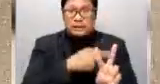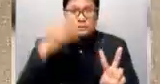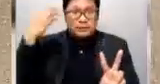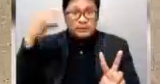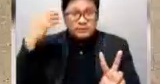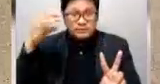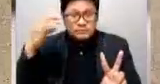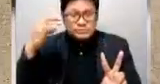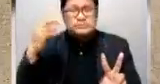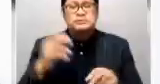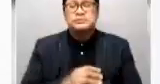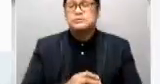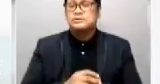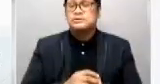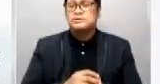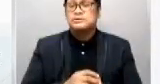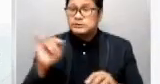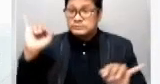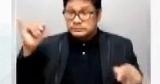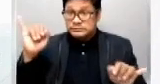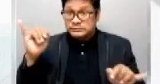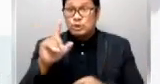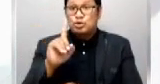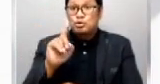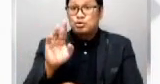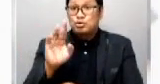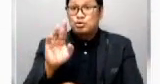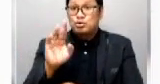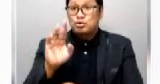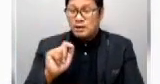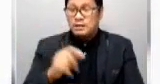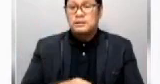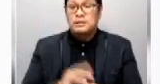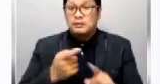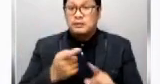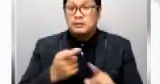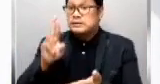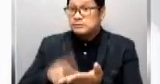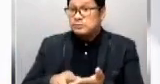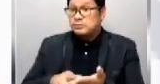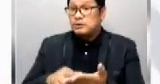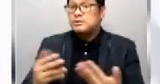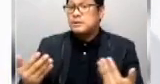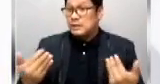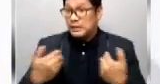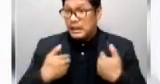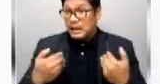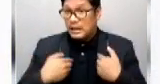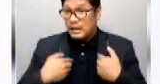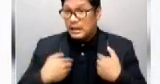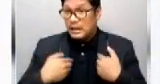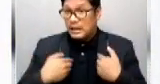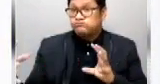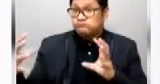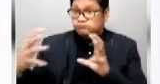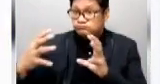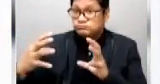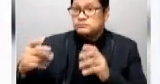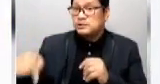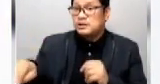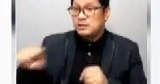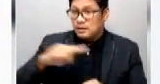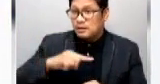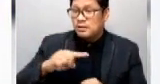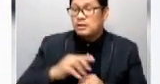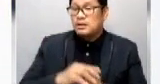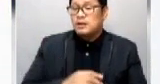mga katutubong dumagat. Based sa report, nagkaroon po ng armed confrontation, ng armed encounter between